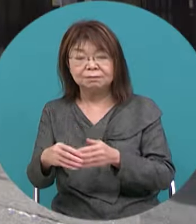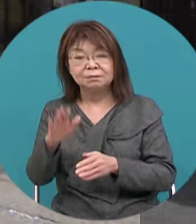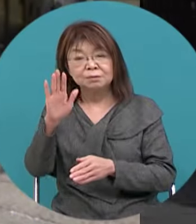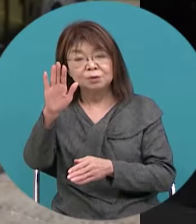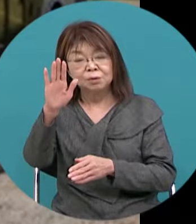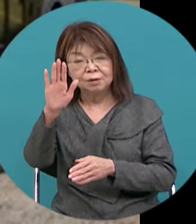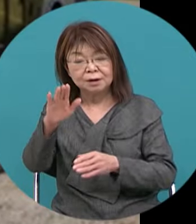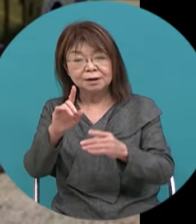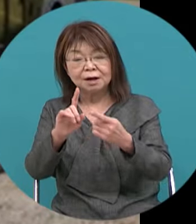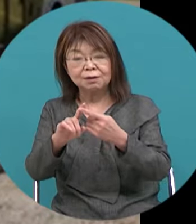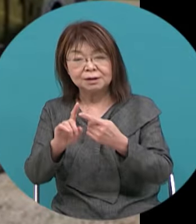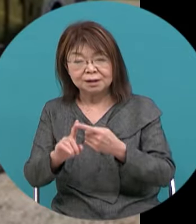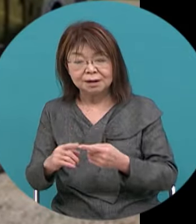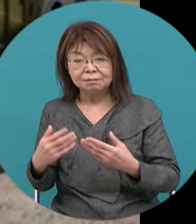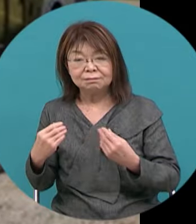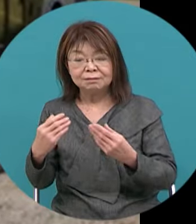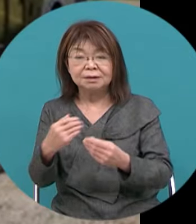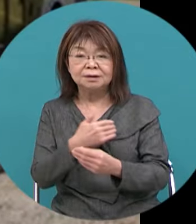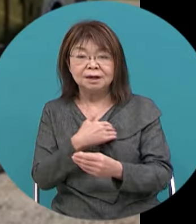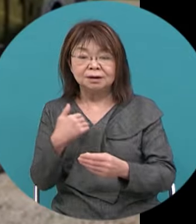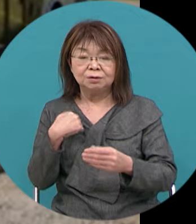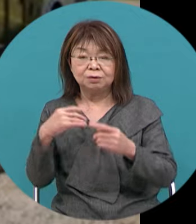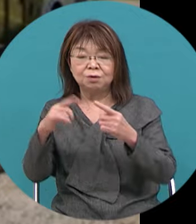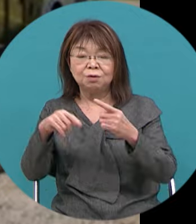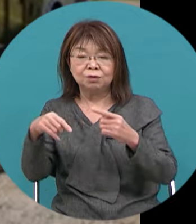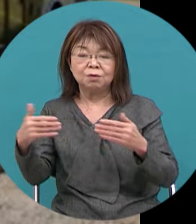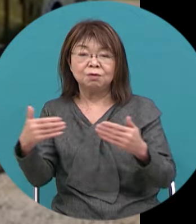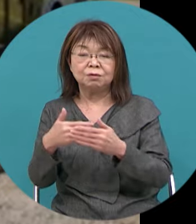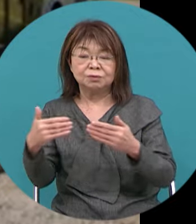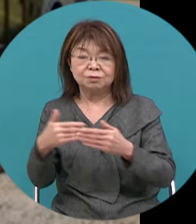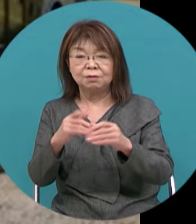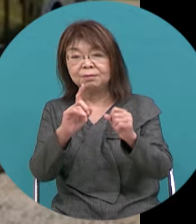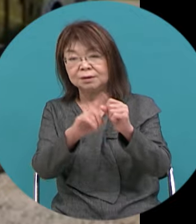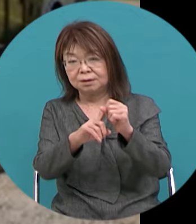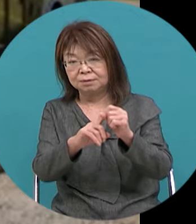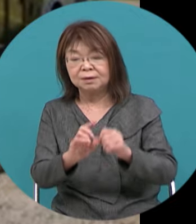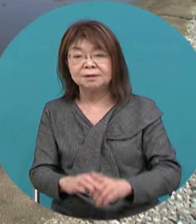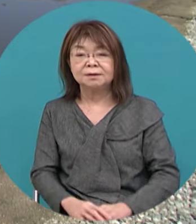に向けて持続可能な公共交通を目指します。